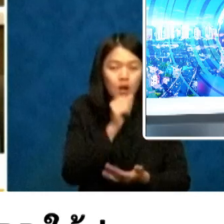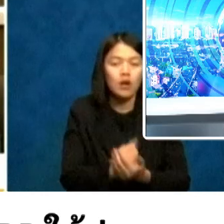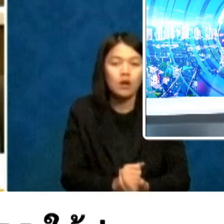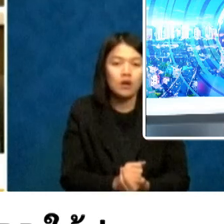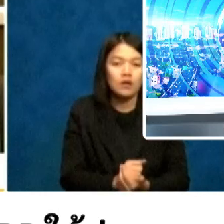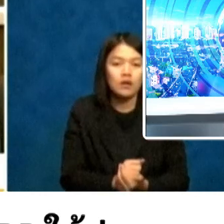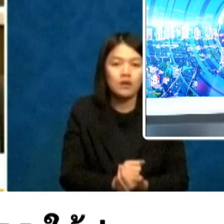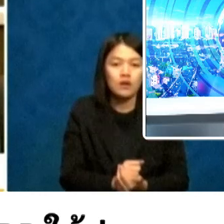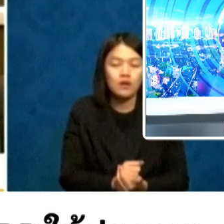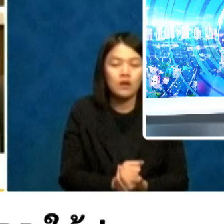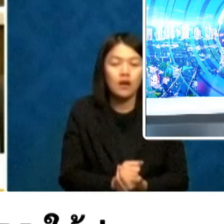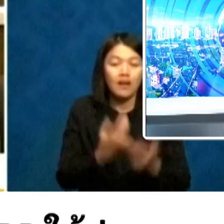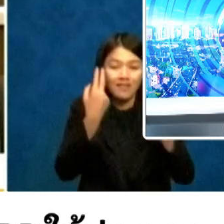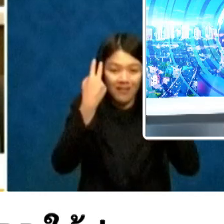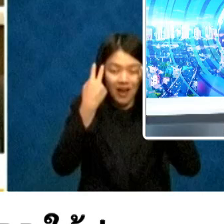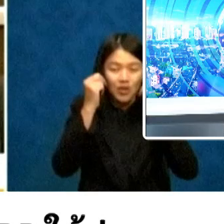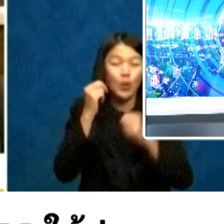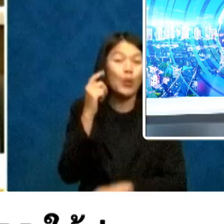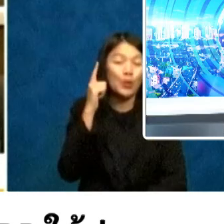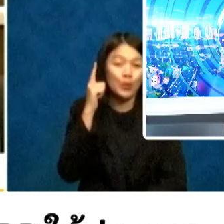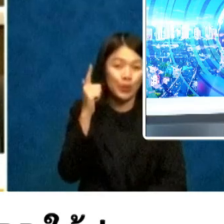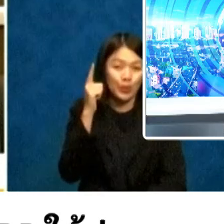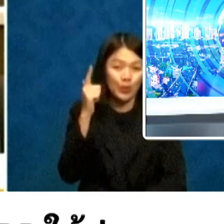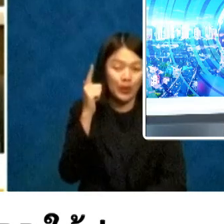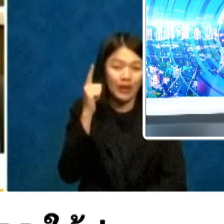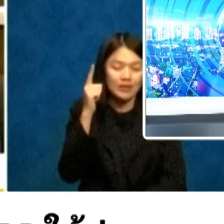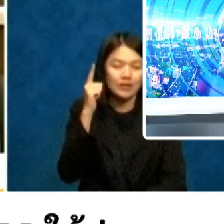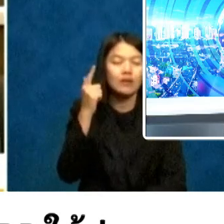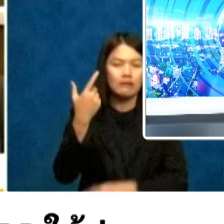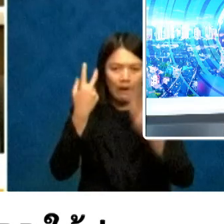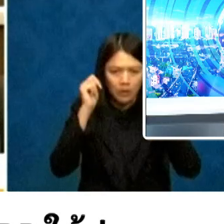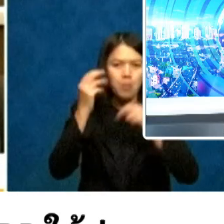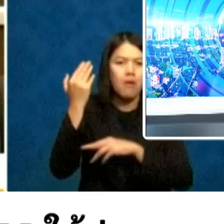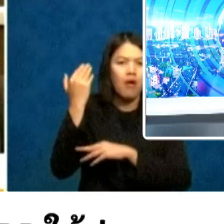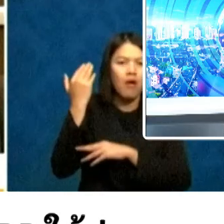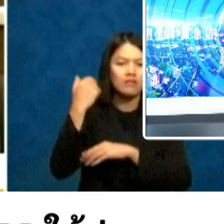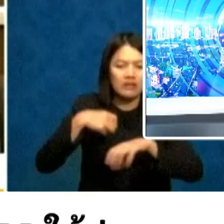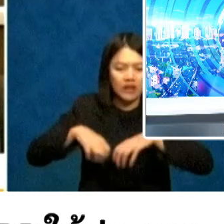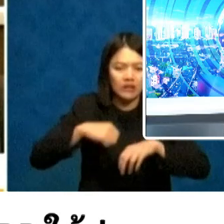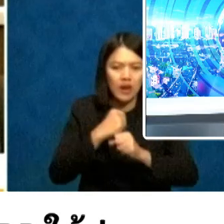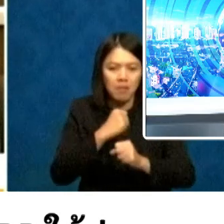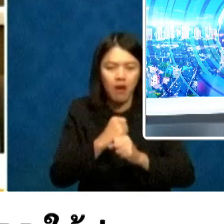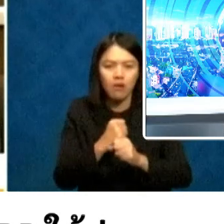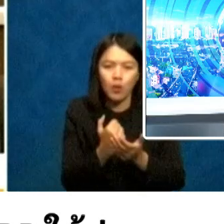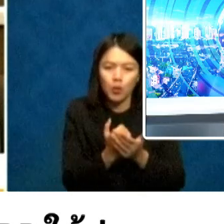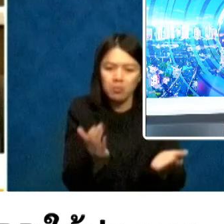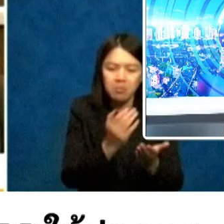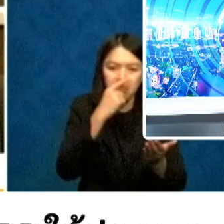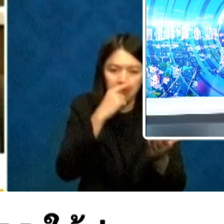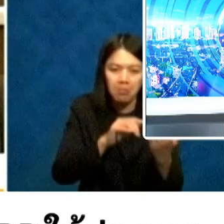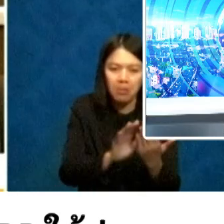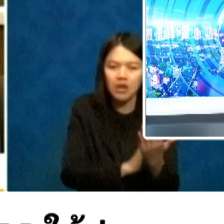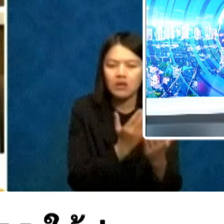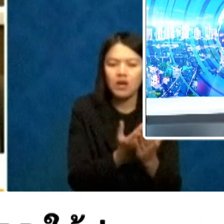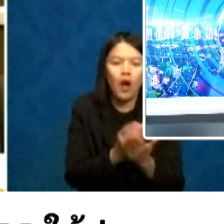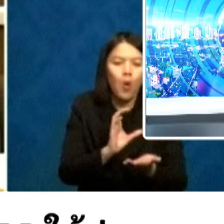3ประการคืออะไรรายละเอียดเป็นอย่างไรส่วนเรื่องของรัฐบาลดิจิทัลนั้นนะคะถ้าใครเคยไปติดต่อราชการก็ต้องถ่ายเอกส